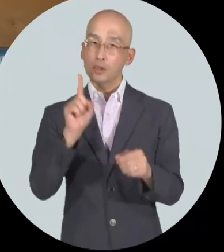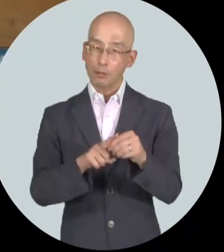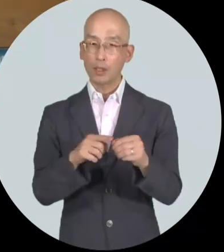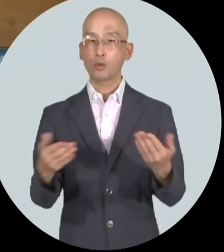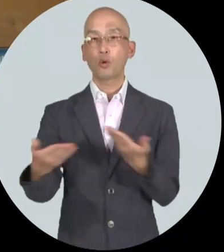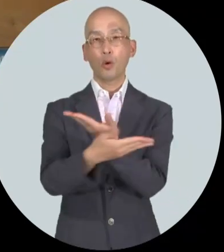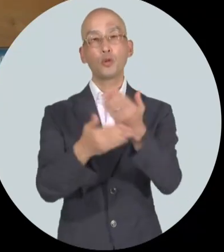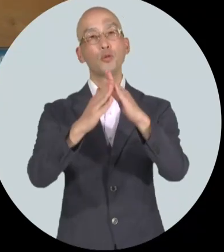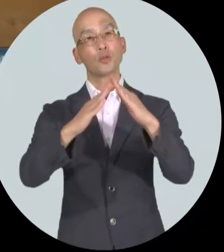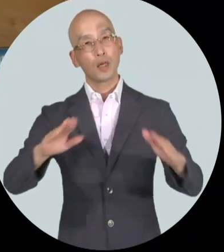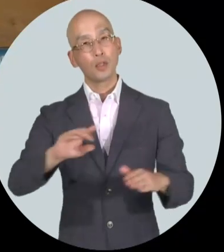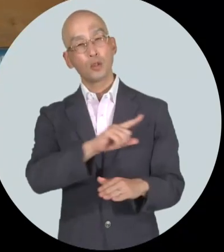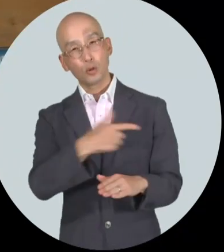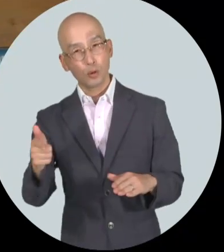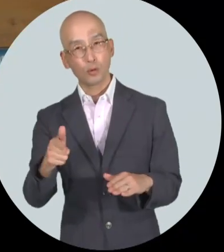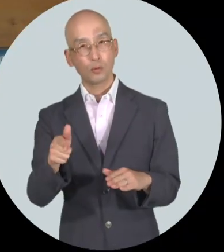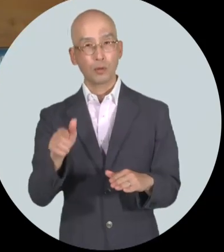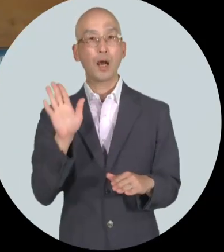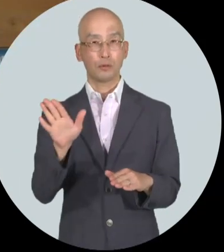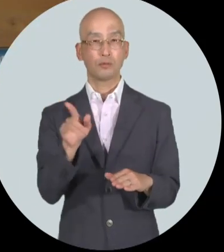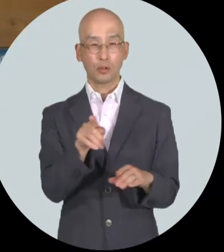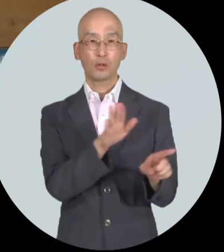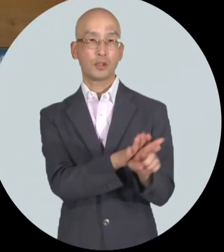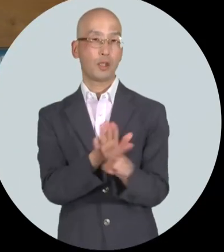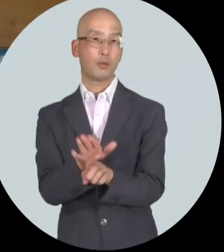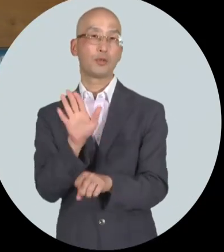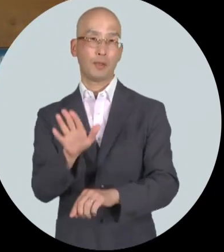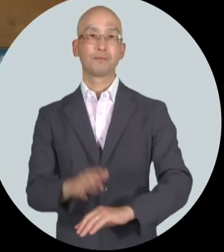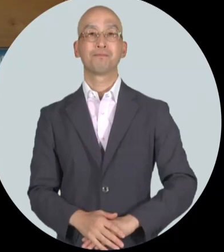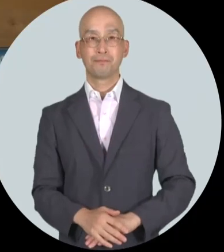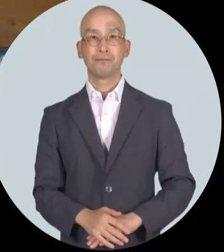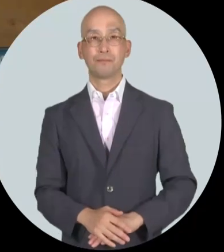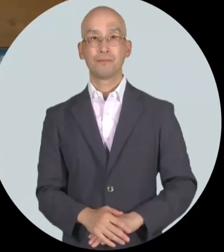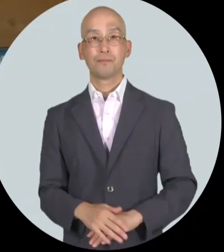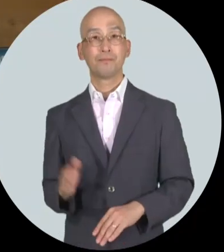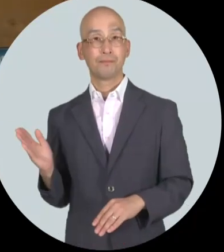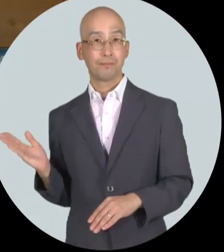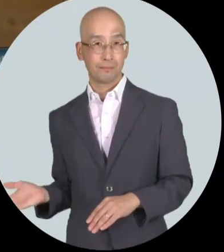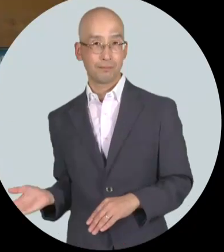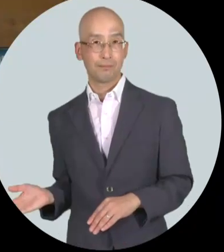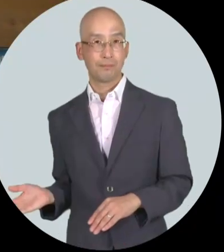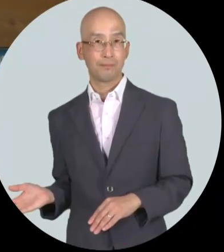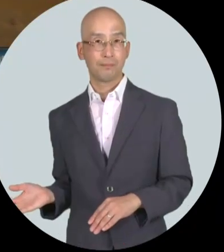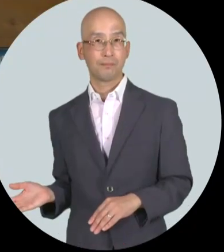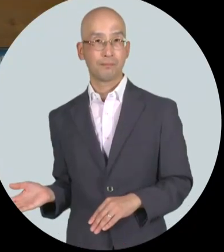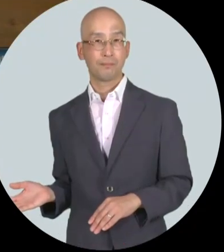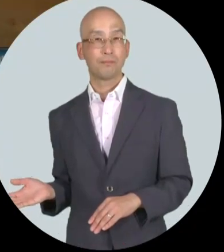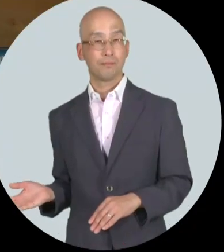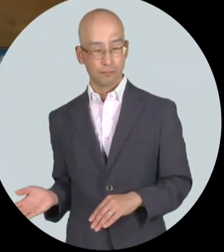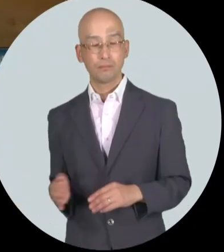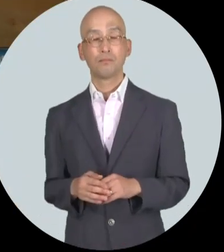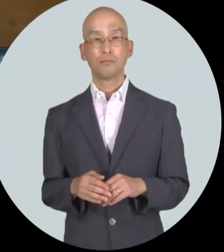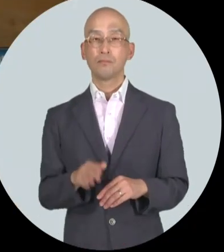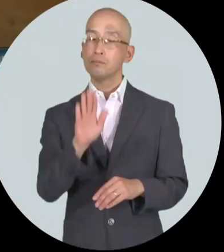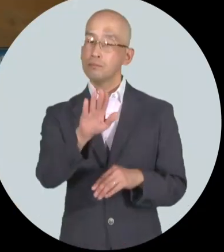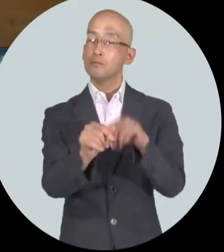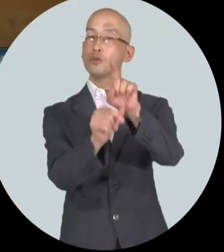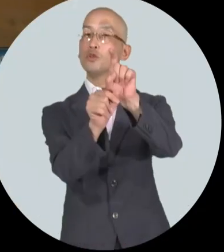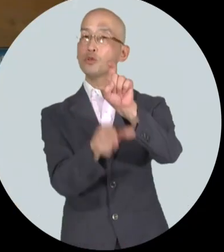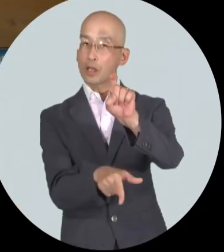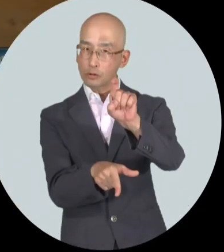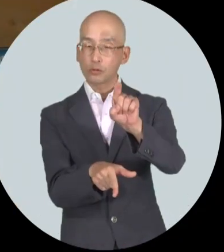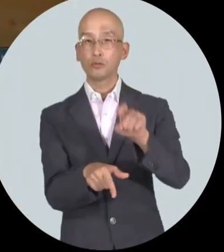会等も行われます。そうした取り組みへの支援でございます。真ん中、京都フードテック基本構想の推進につきまして、10月